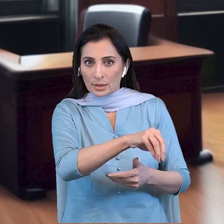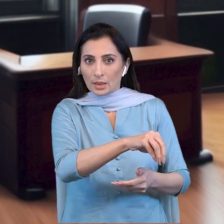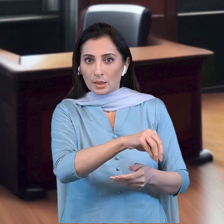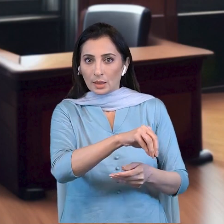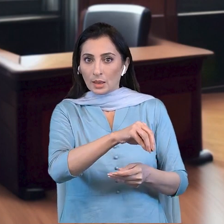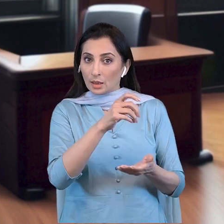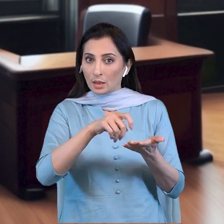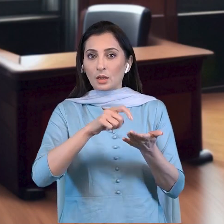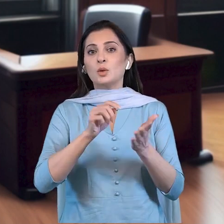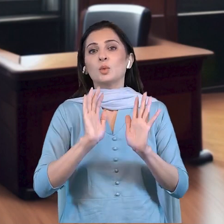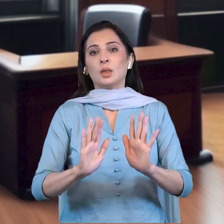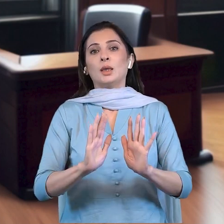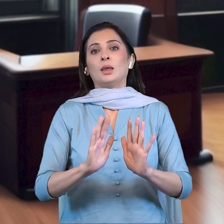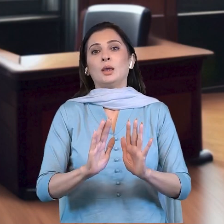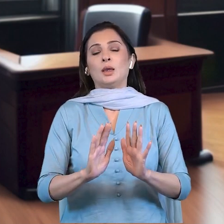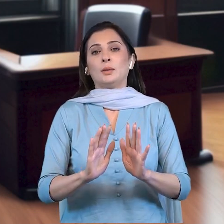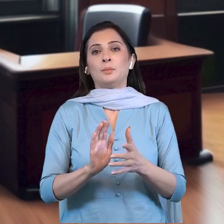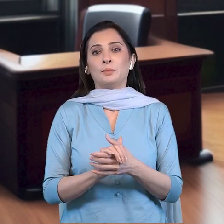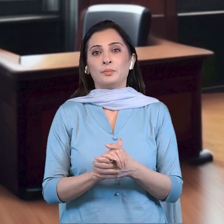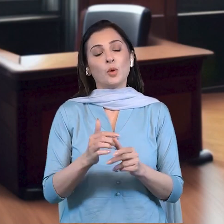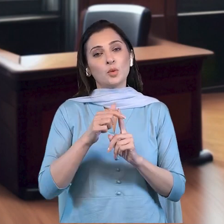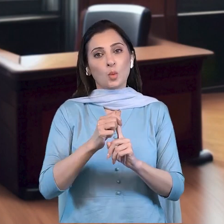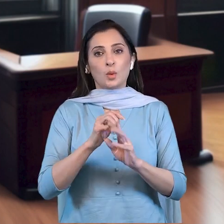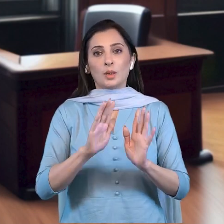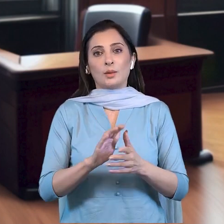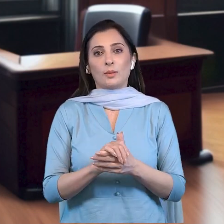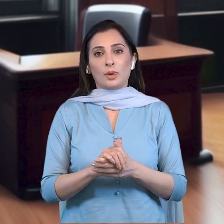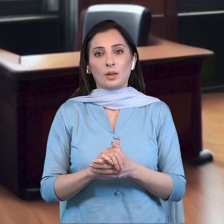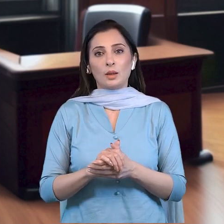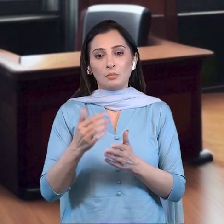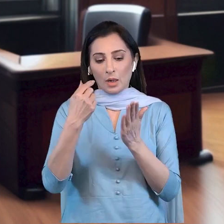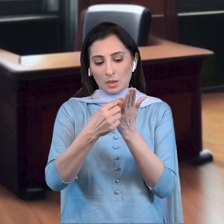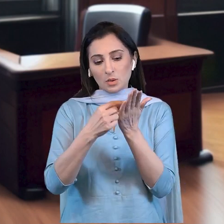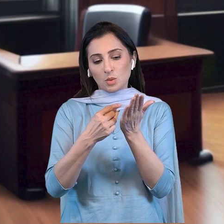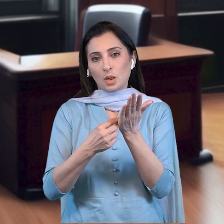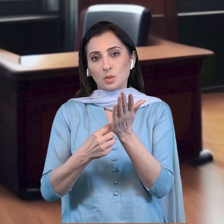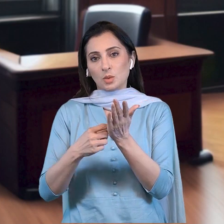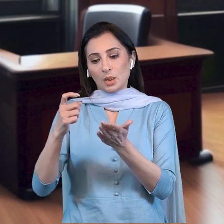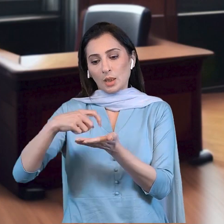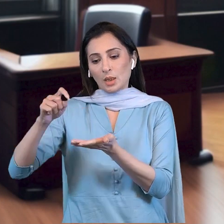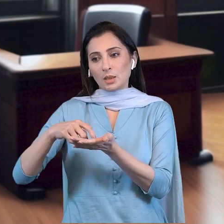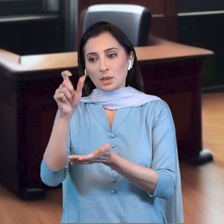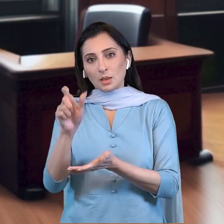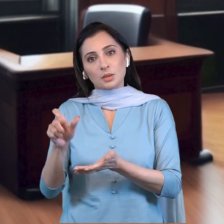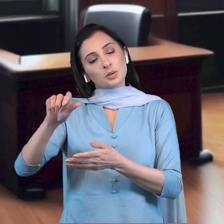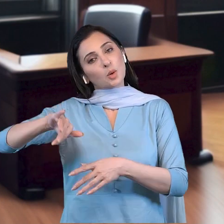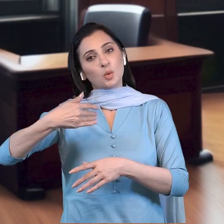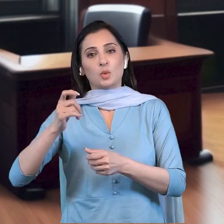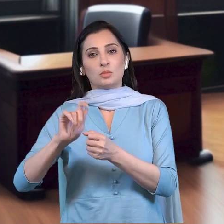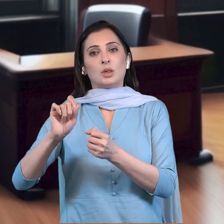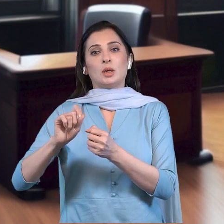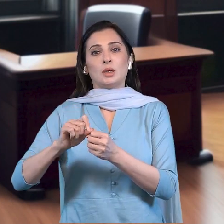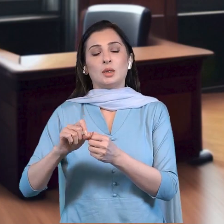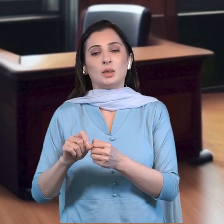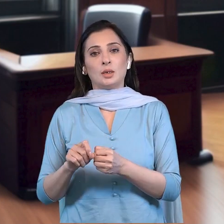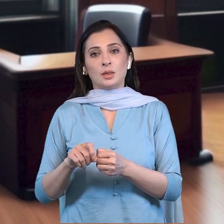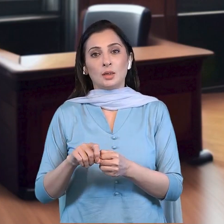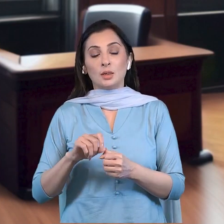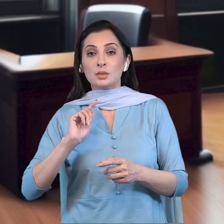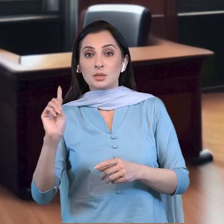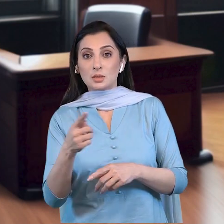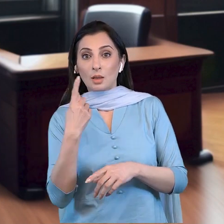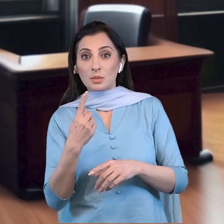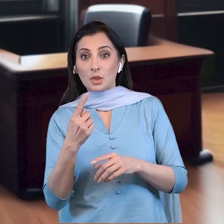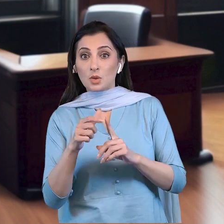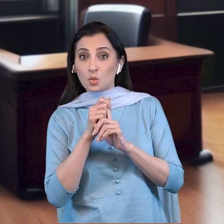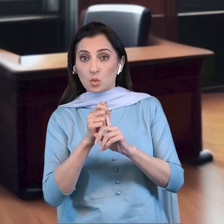اس کی کوئی نہ کوئی کنسیڈریشن ہوتی ہے، اسی طرح میرج کی بھی کنسیڈریشن حق مہر ہے۔ حق